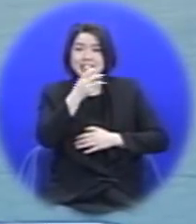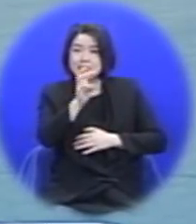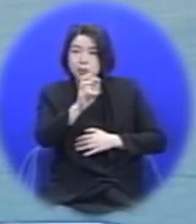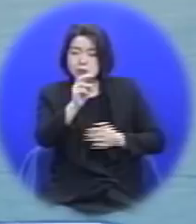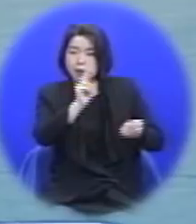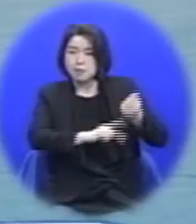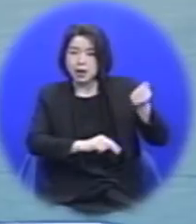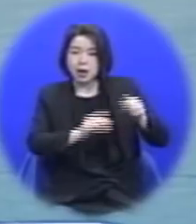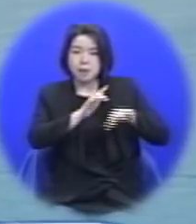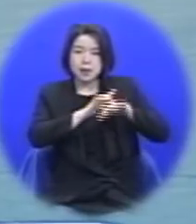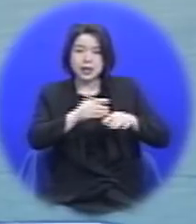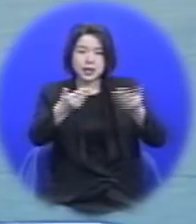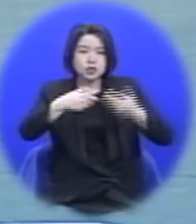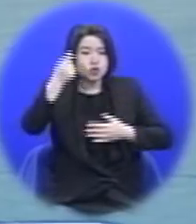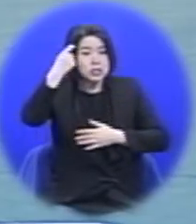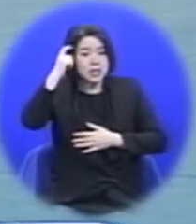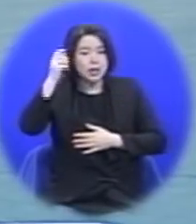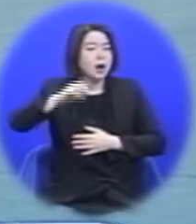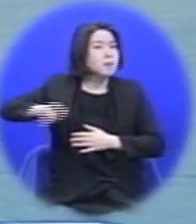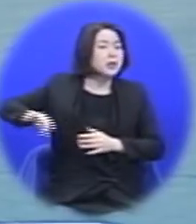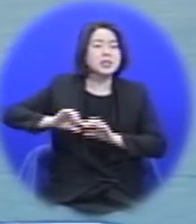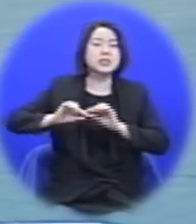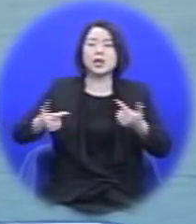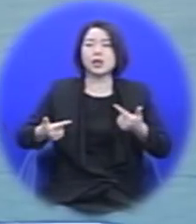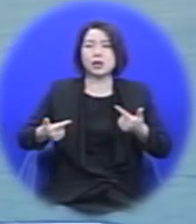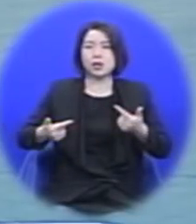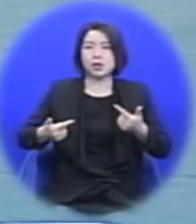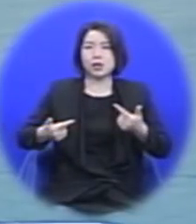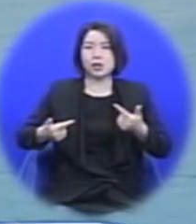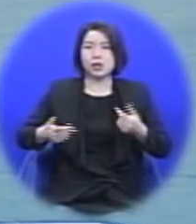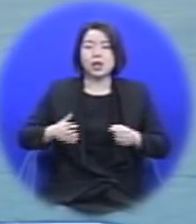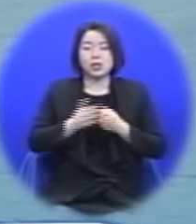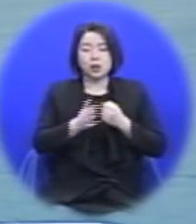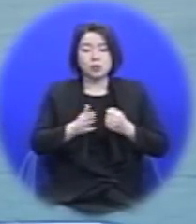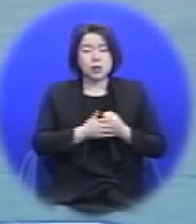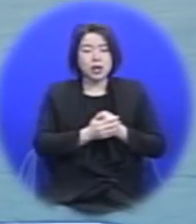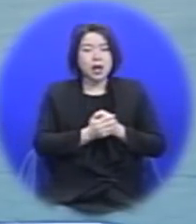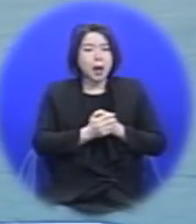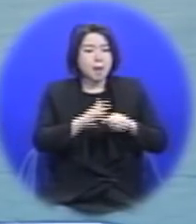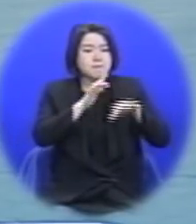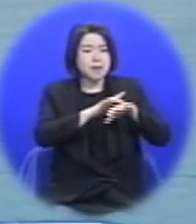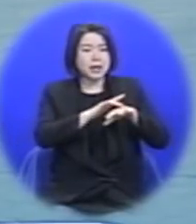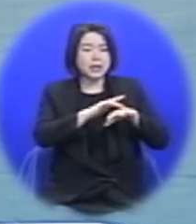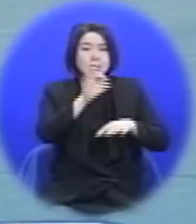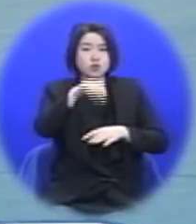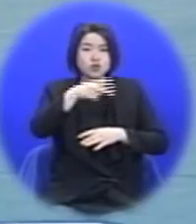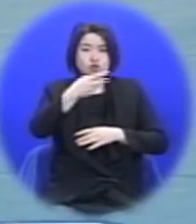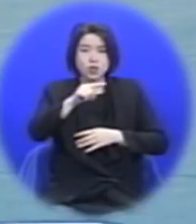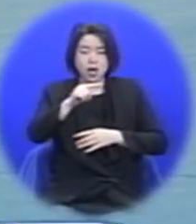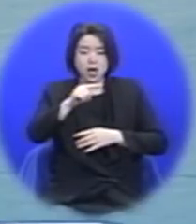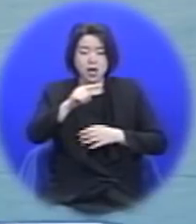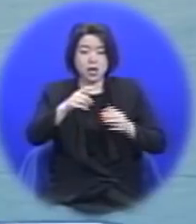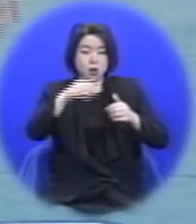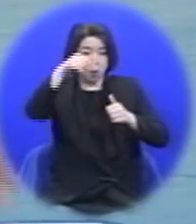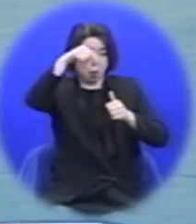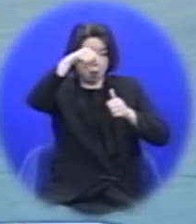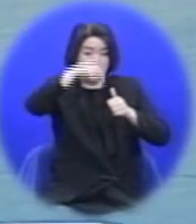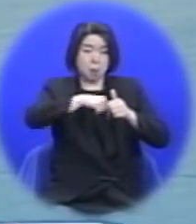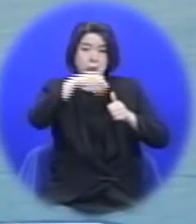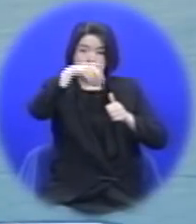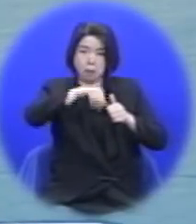마귀가 주는 생각 버리지 않아서 마귀가 가룟유다 속에 들어가서 은삼십에